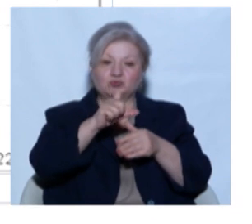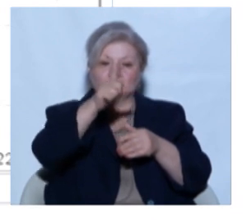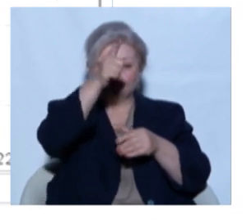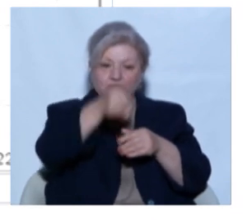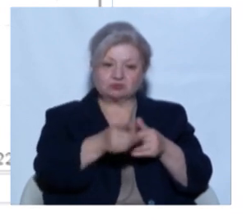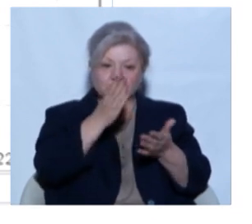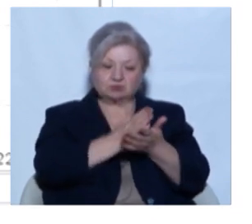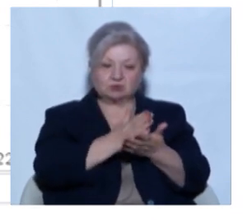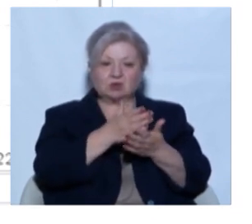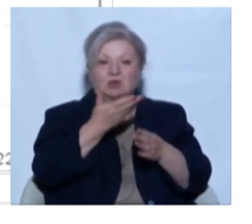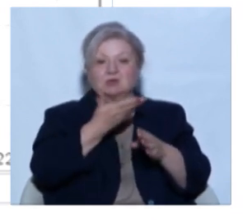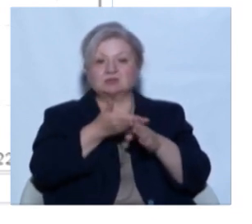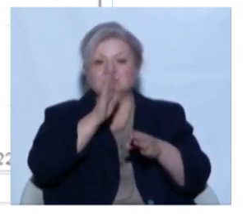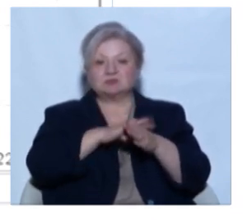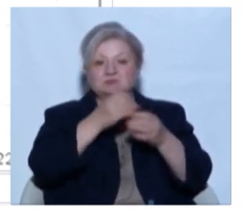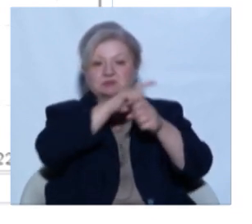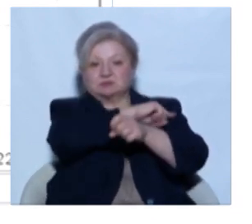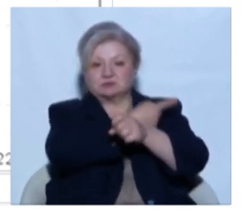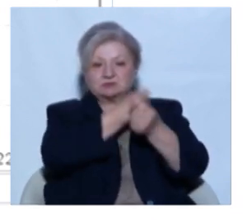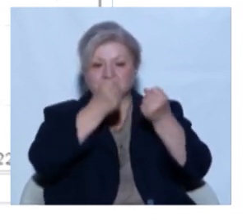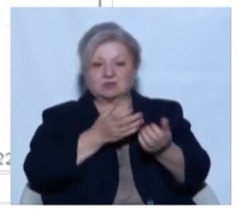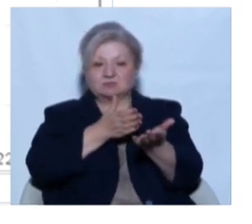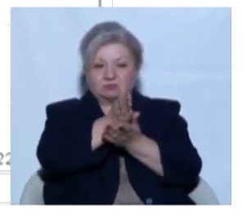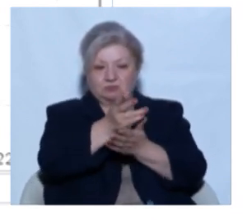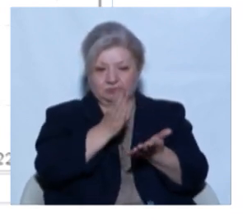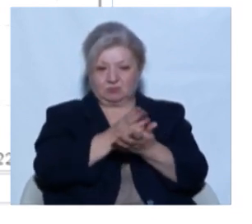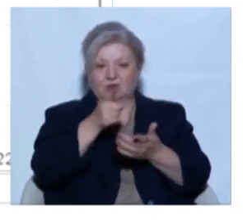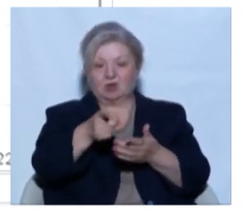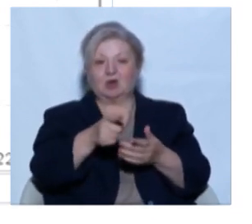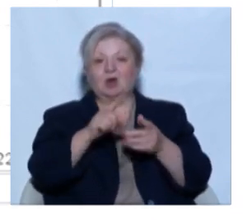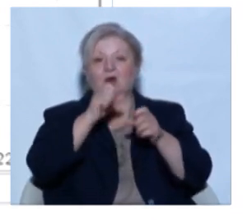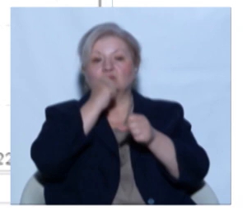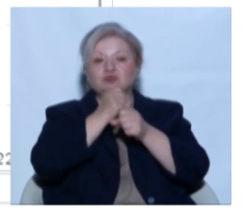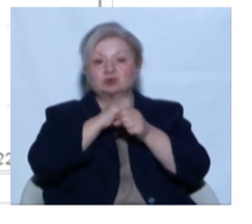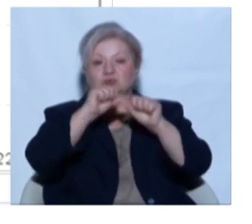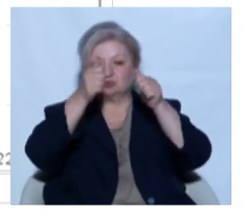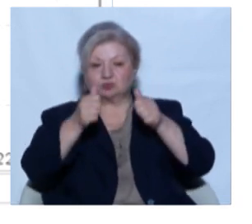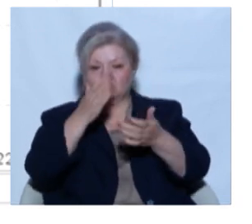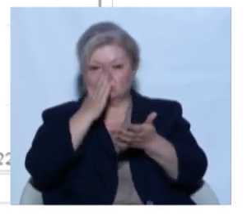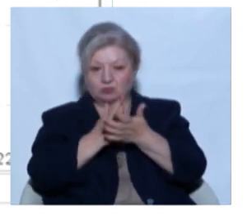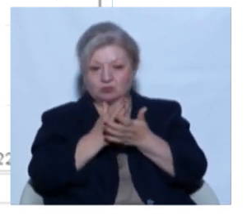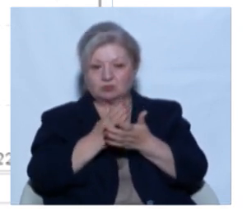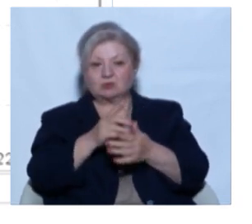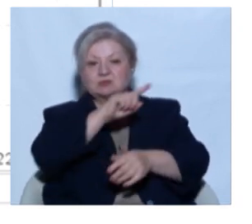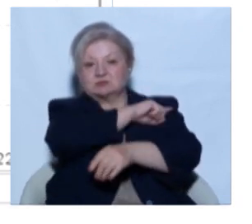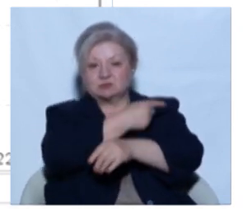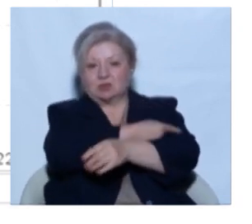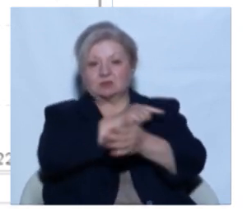გადაადგილებას, აი ეს ლურჯი ვექტორი, ეს არის სიმძიმის ძალის მიმართულება. მუშაობის ფორმულა ვიცით, რომ არის